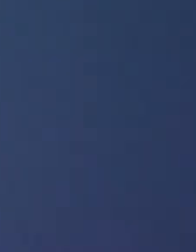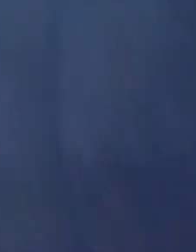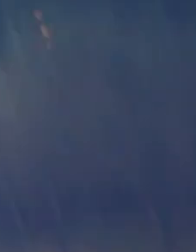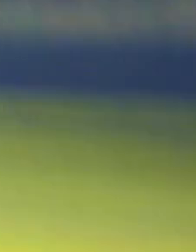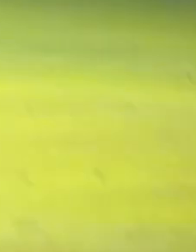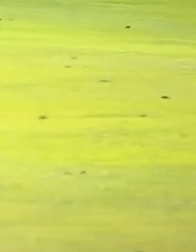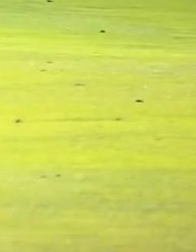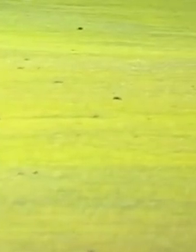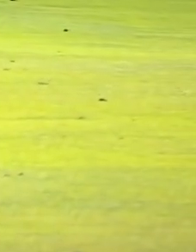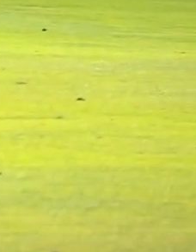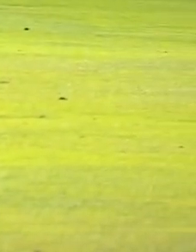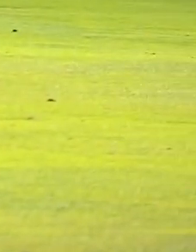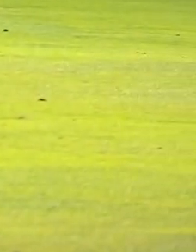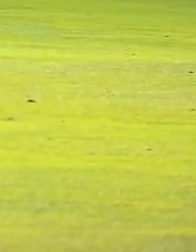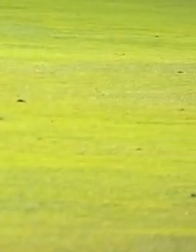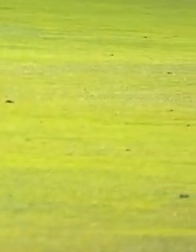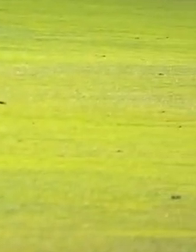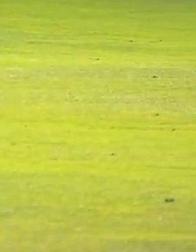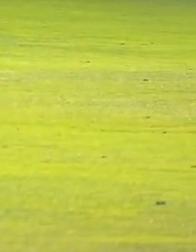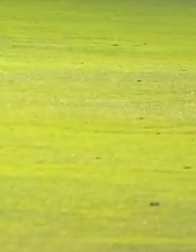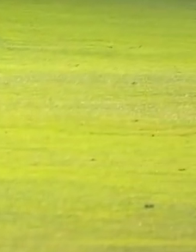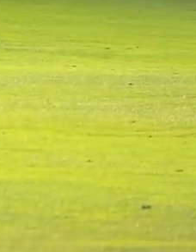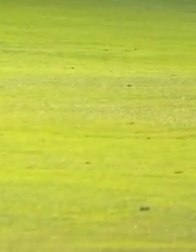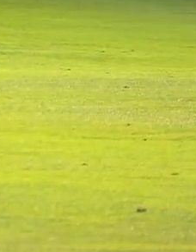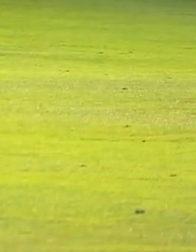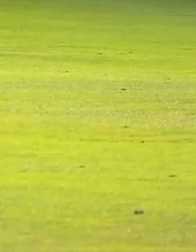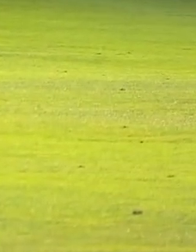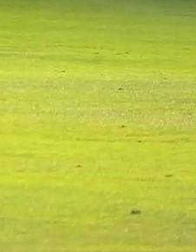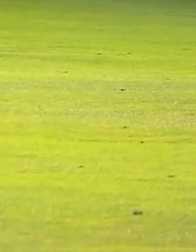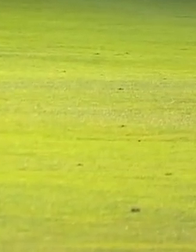탑니다 code